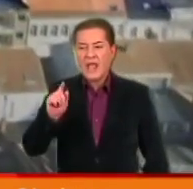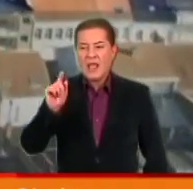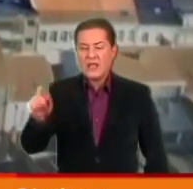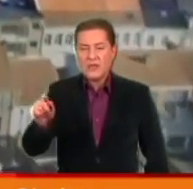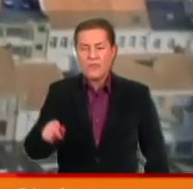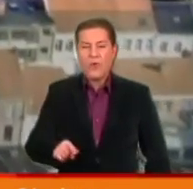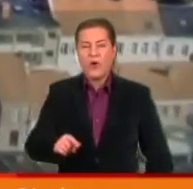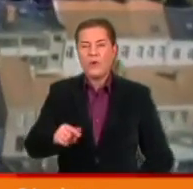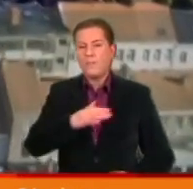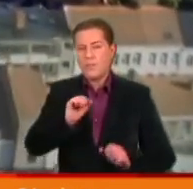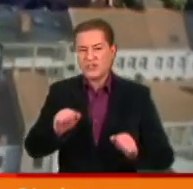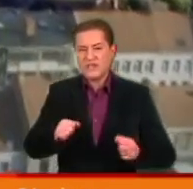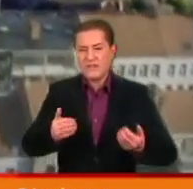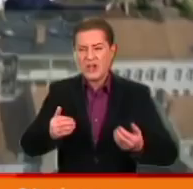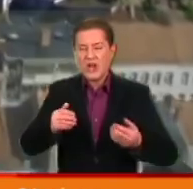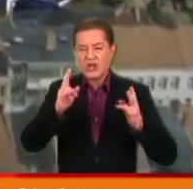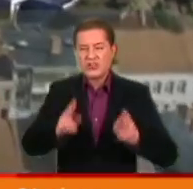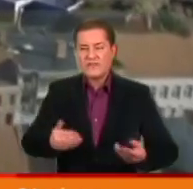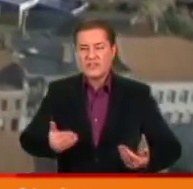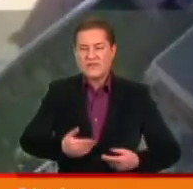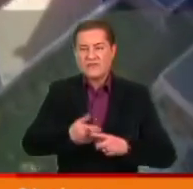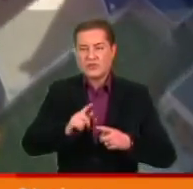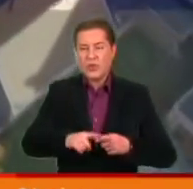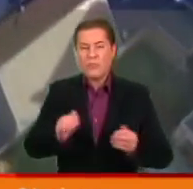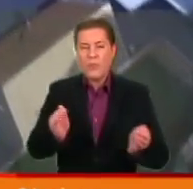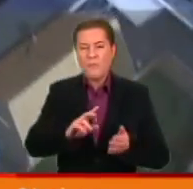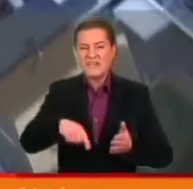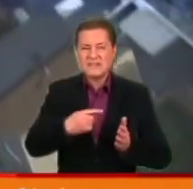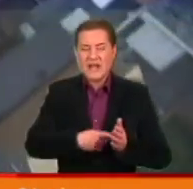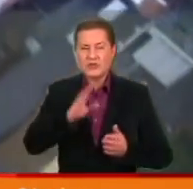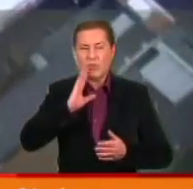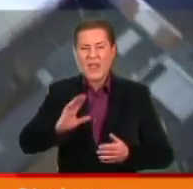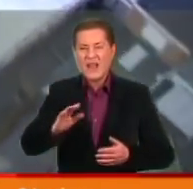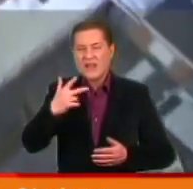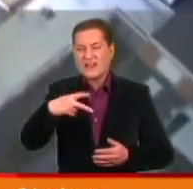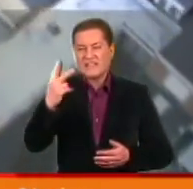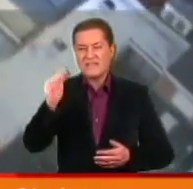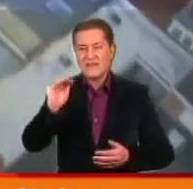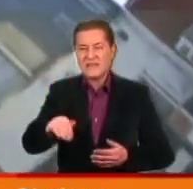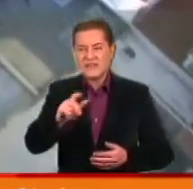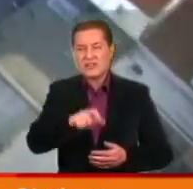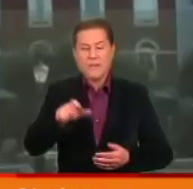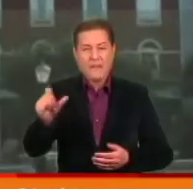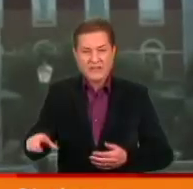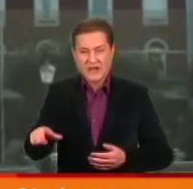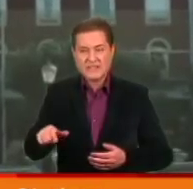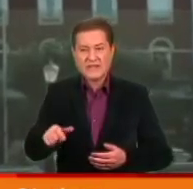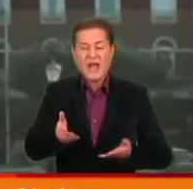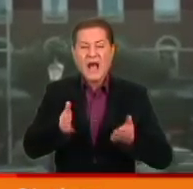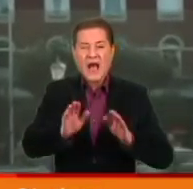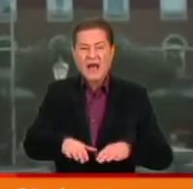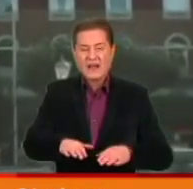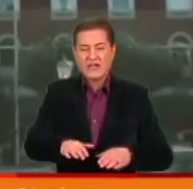його можливі жертви жили в цьому бельгійському містечку Менені. Тут усього 32 тисячі мешканців. Арешт